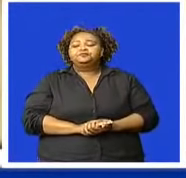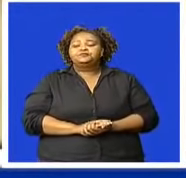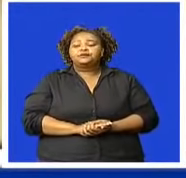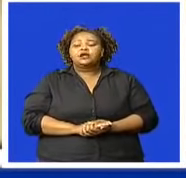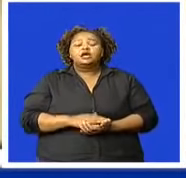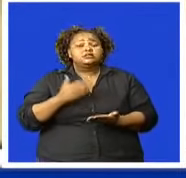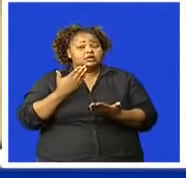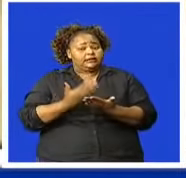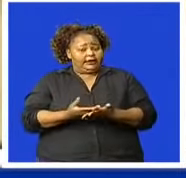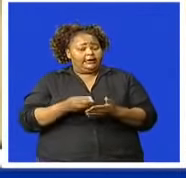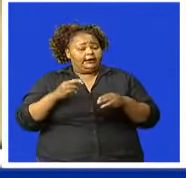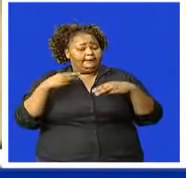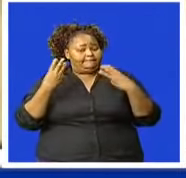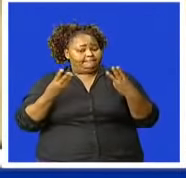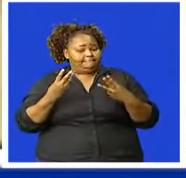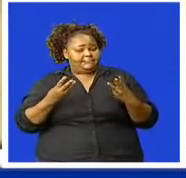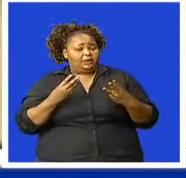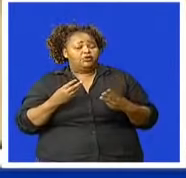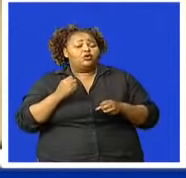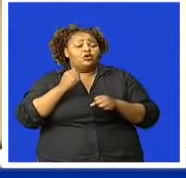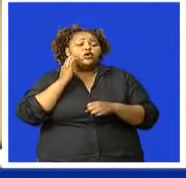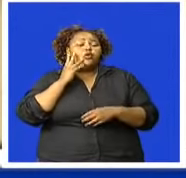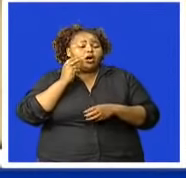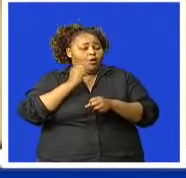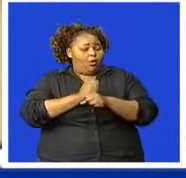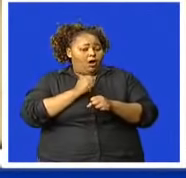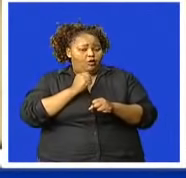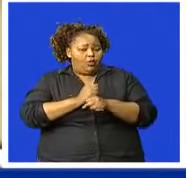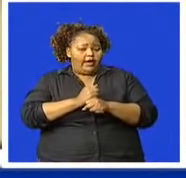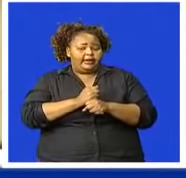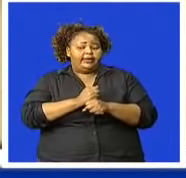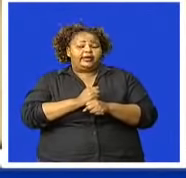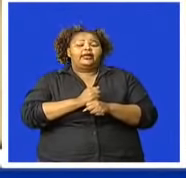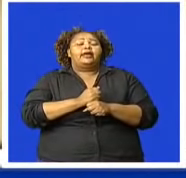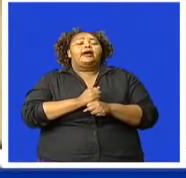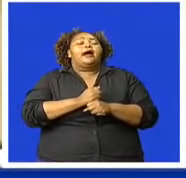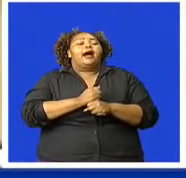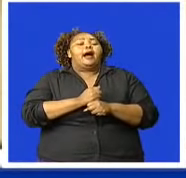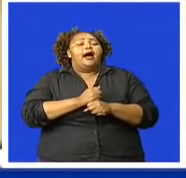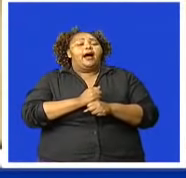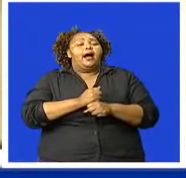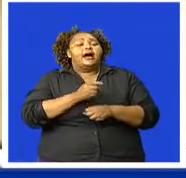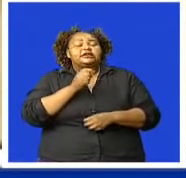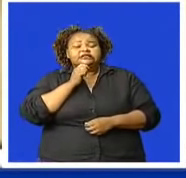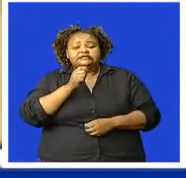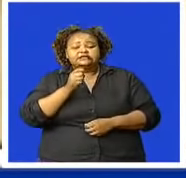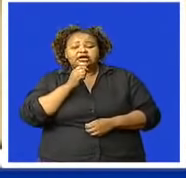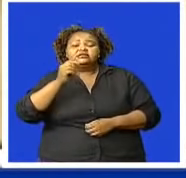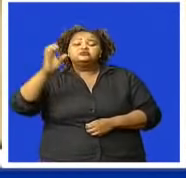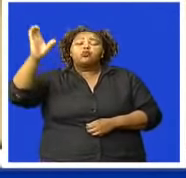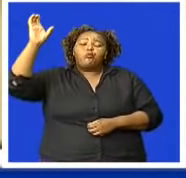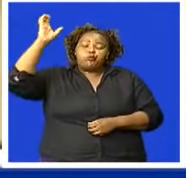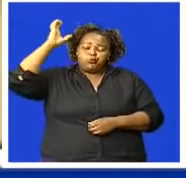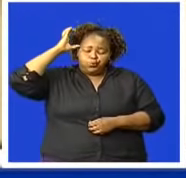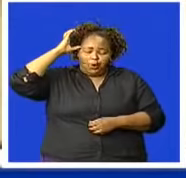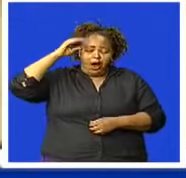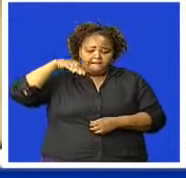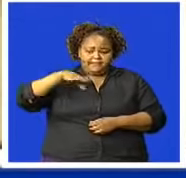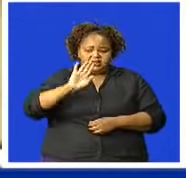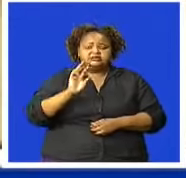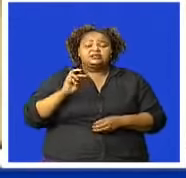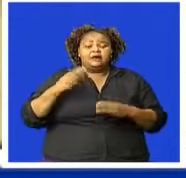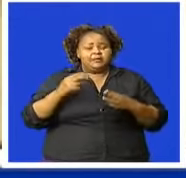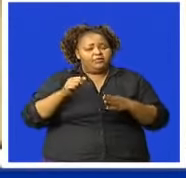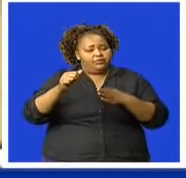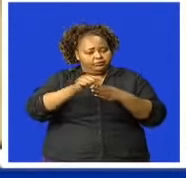senkosi kwekuthi njalo nangabe kusetshendwa vele asethembe lama expect labo bantu laba labaceceshiwe